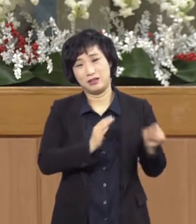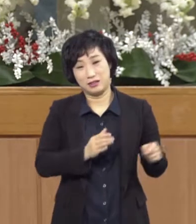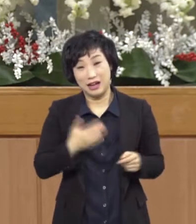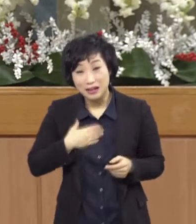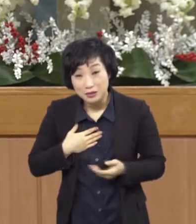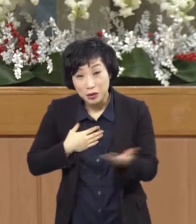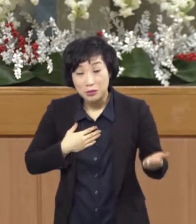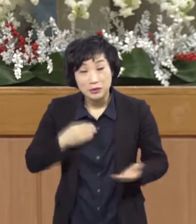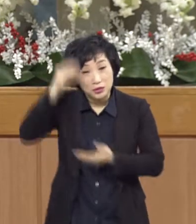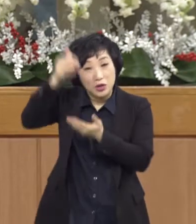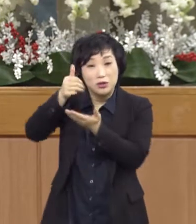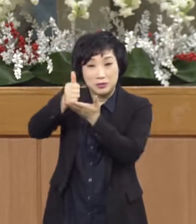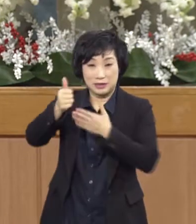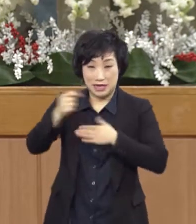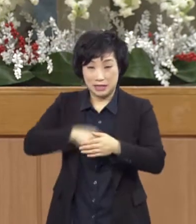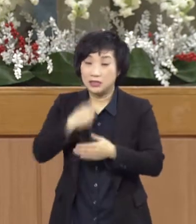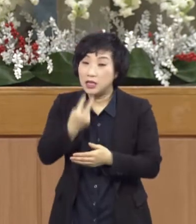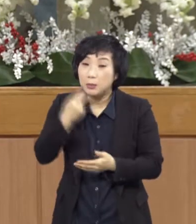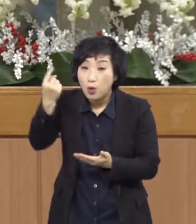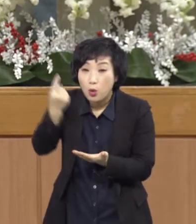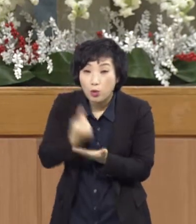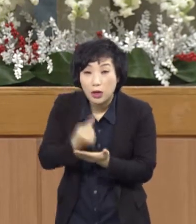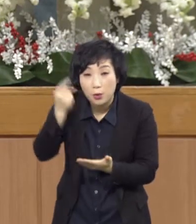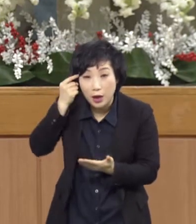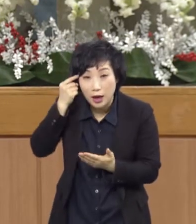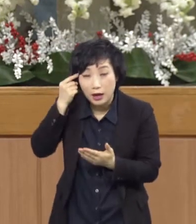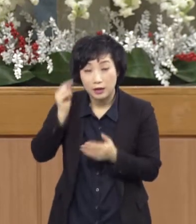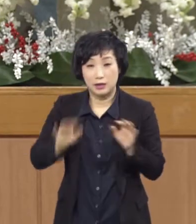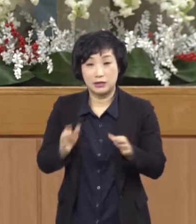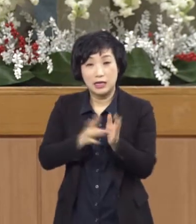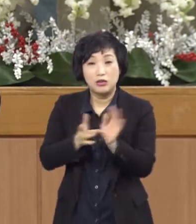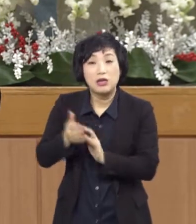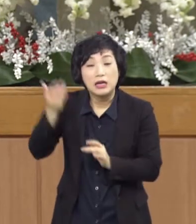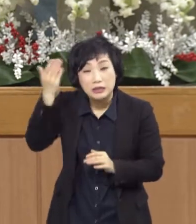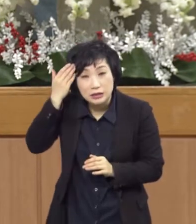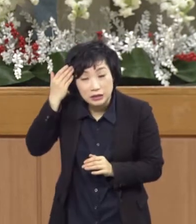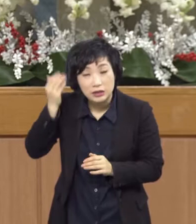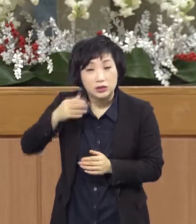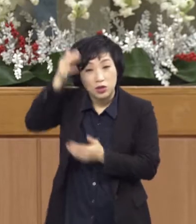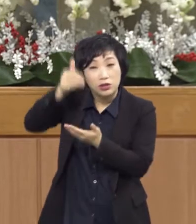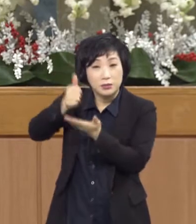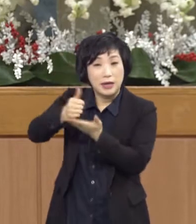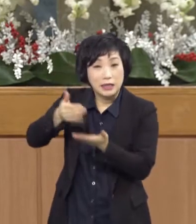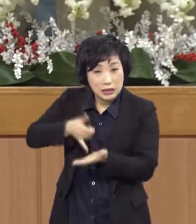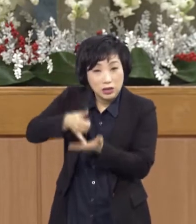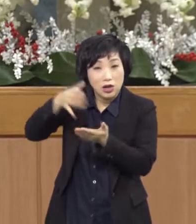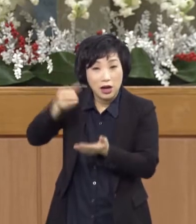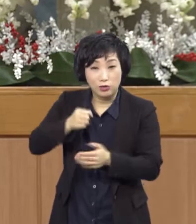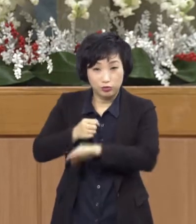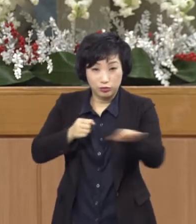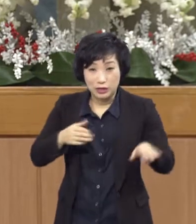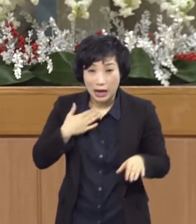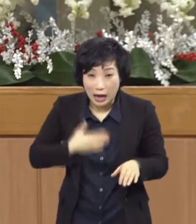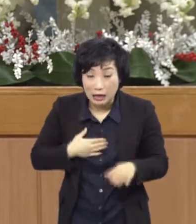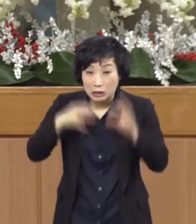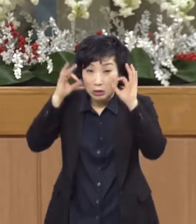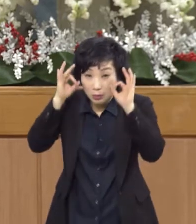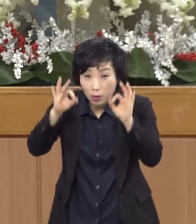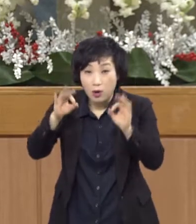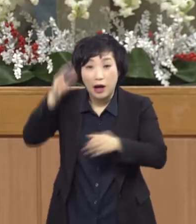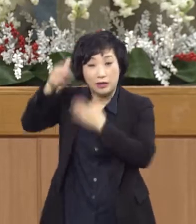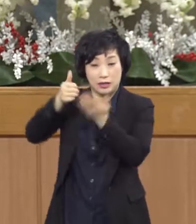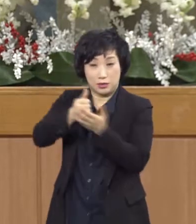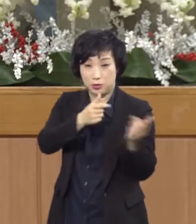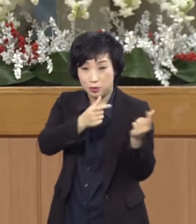그래서 성령이 내 안에 생명으로 오신 것은 그의 지식과 그의 인격으로 우리가 알고 보고